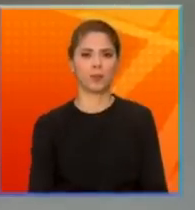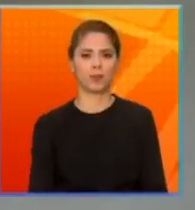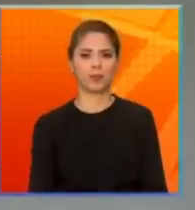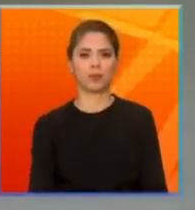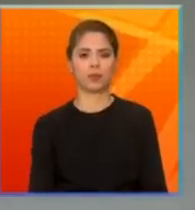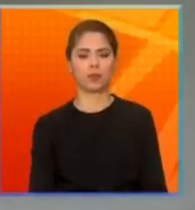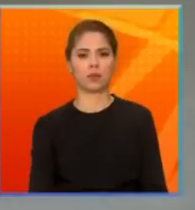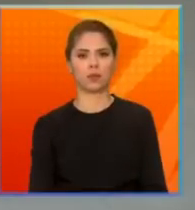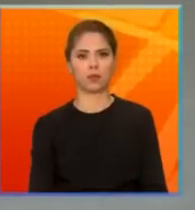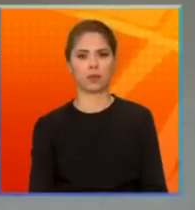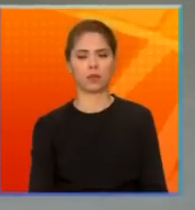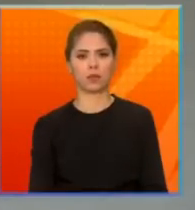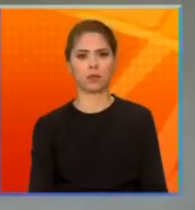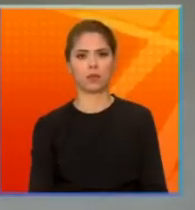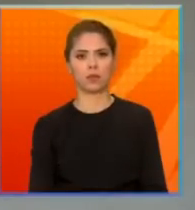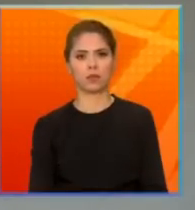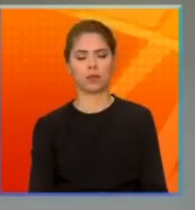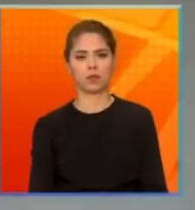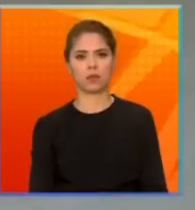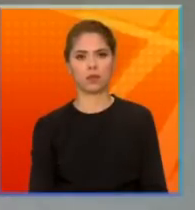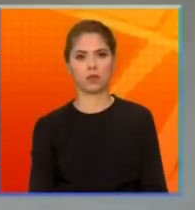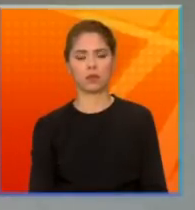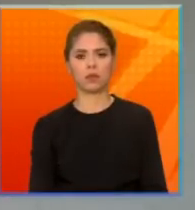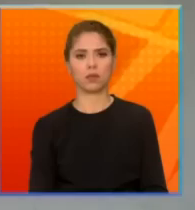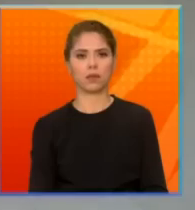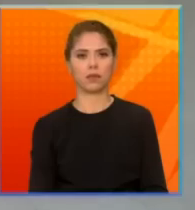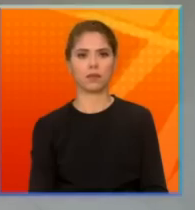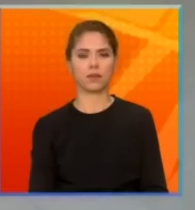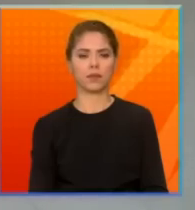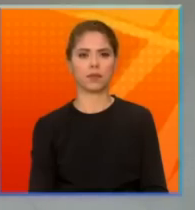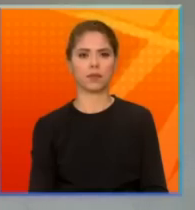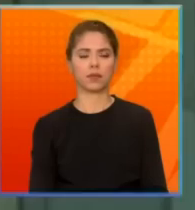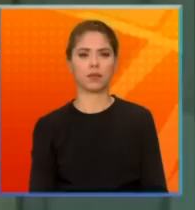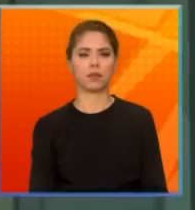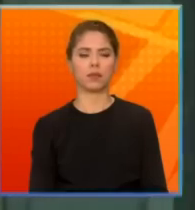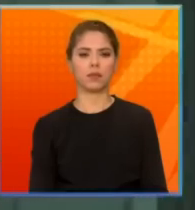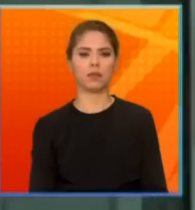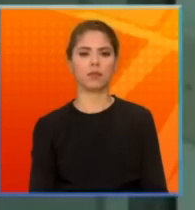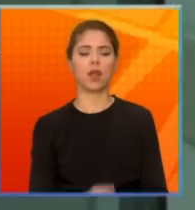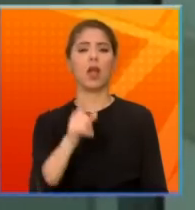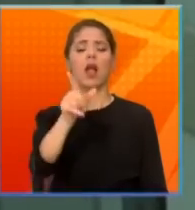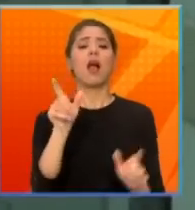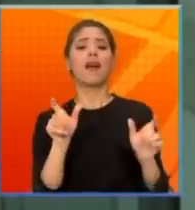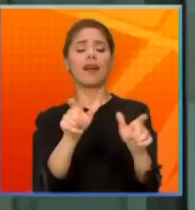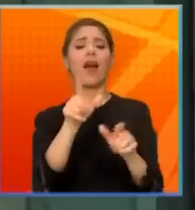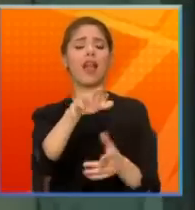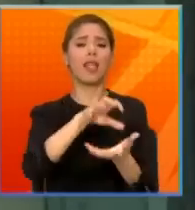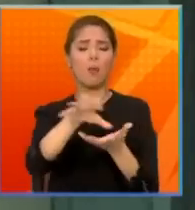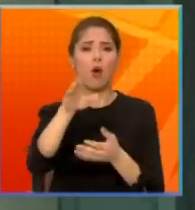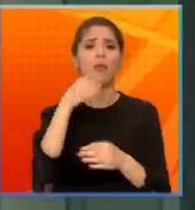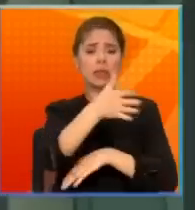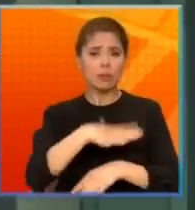Alınmıyor içeriye. Ama o özel kendine bir şey uygulansın istedi herhalde. Bu vaziyetlerinde. Normal. Karantina servisine girmek